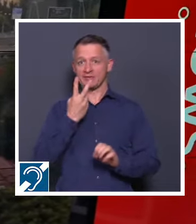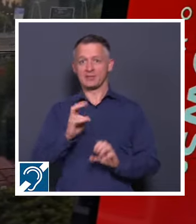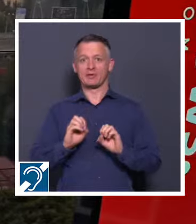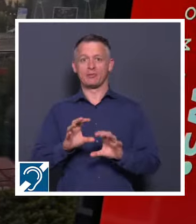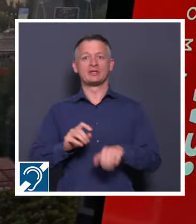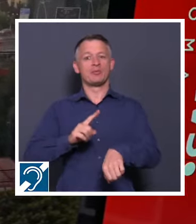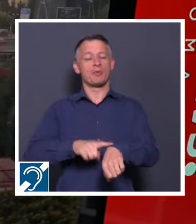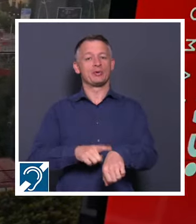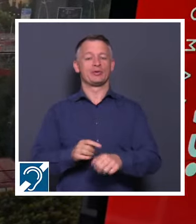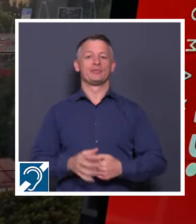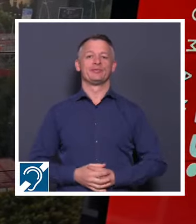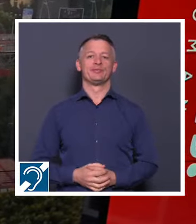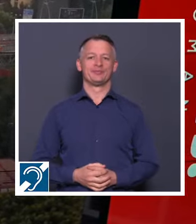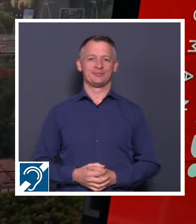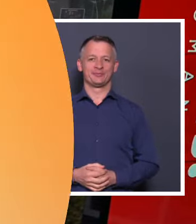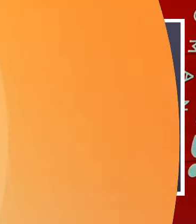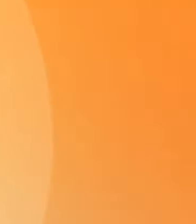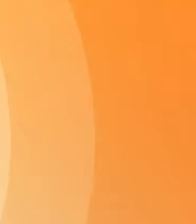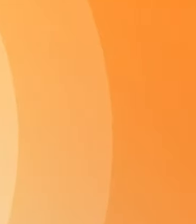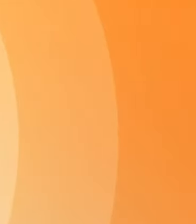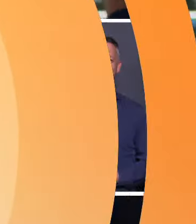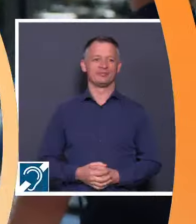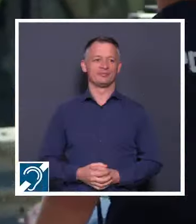informațiile momentului.